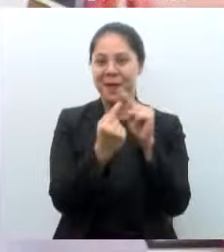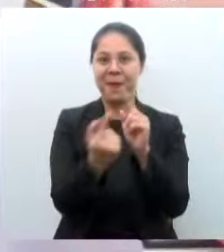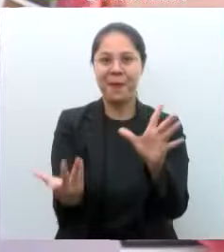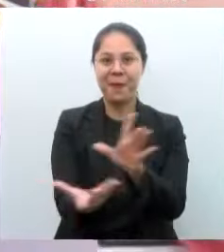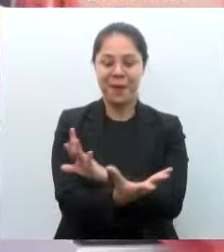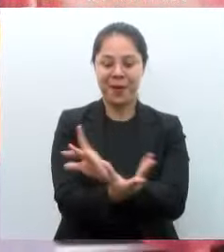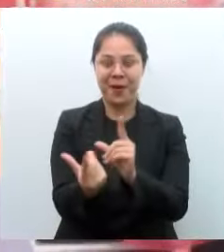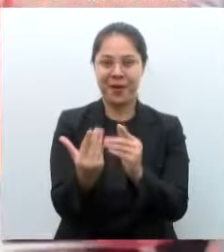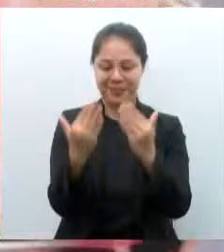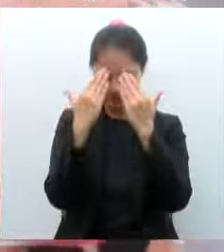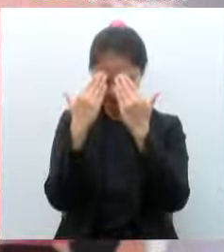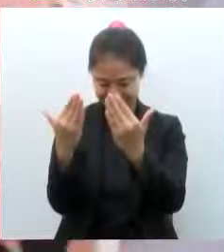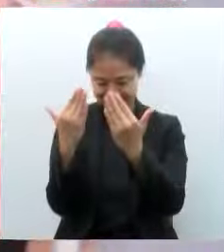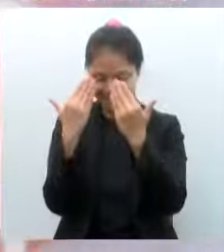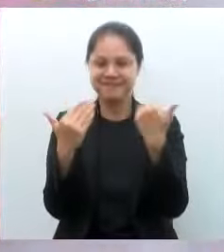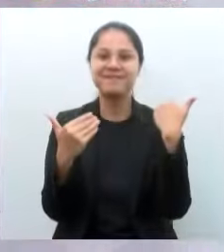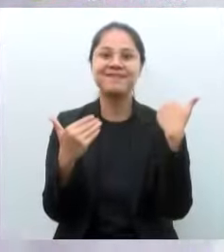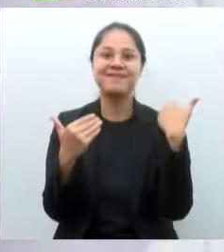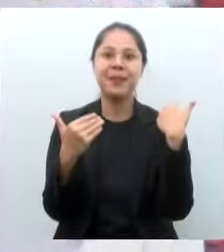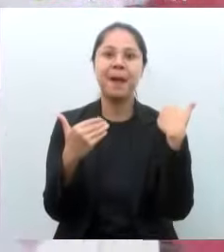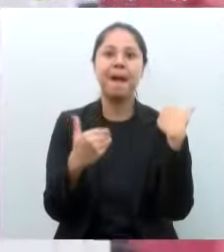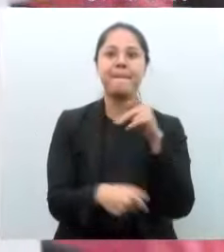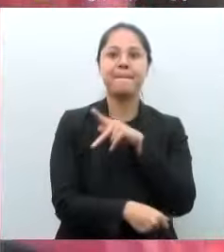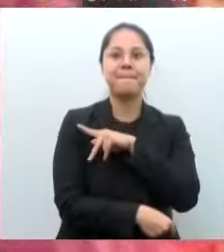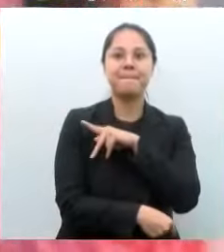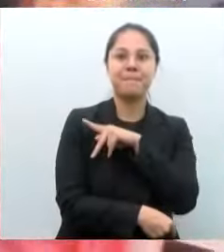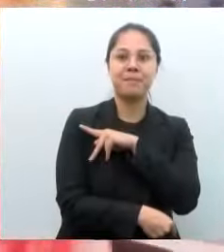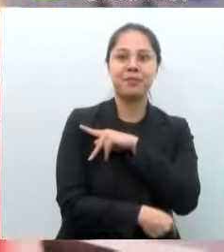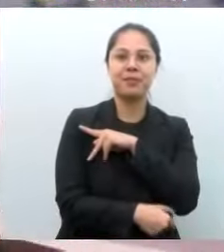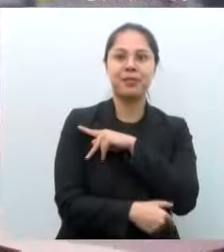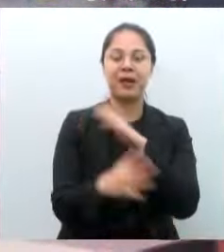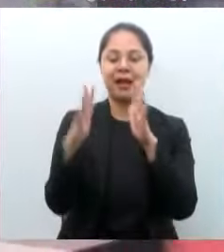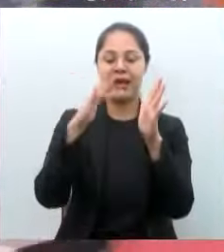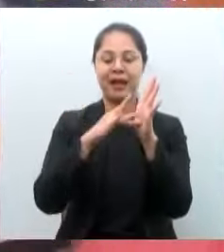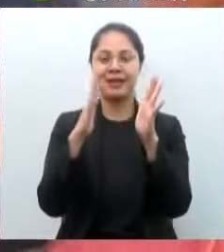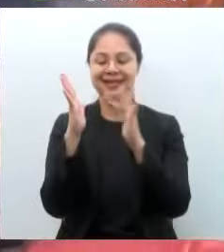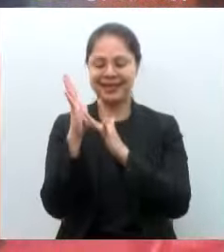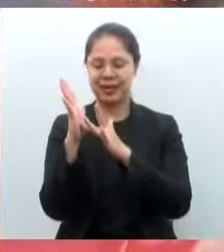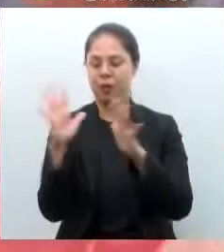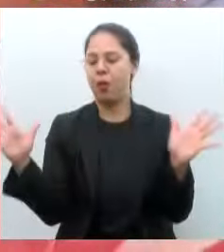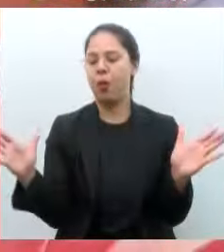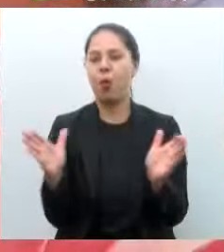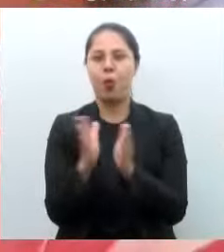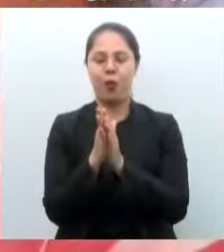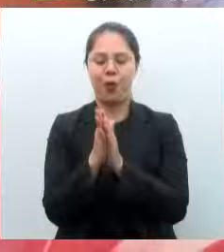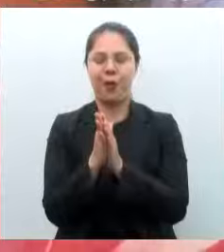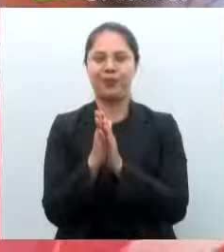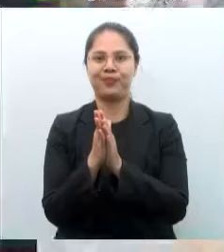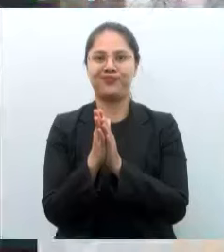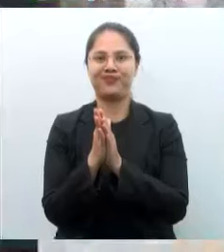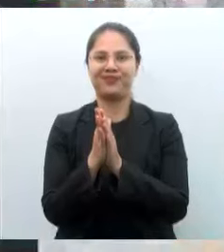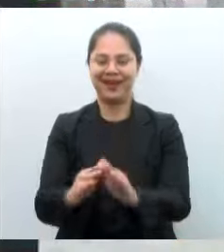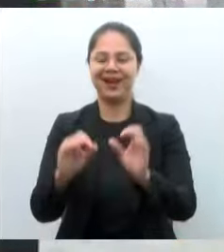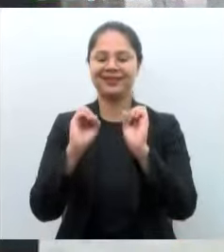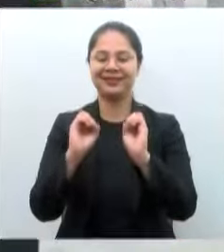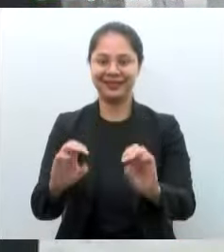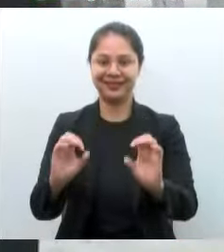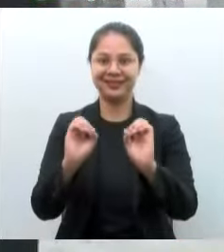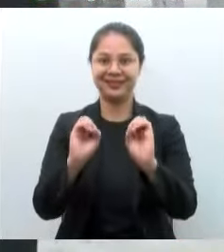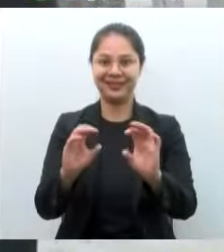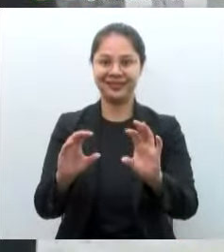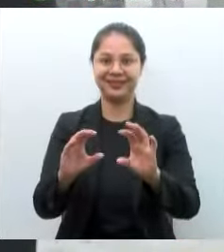มีทั้งศาสนาอิสลามศาสนาพุทธและศาสนาคริสต์สิ่งที่อยู่กันเป็นพหุวัฒนธรรมตรงจุดนี้อยู่